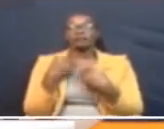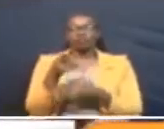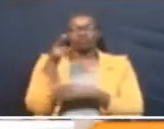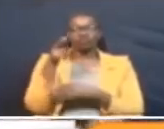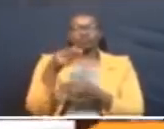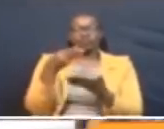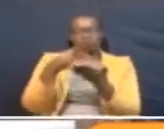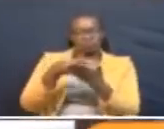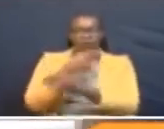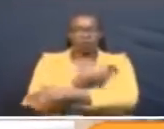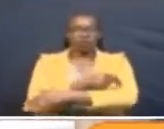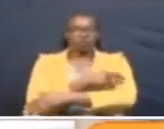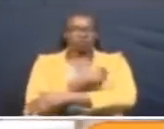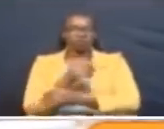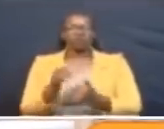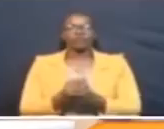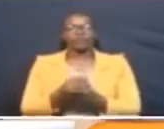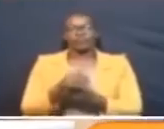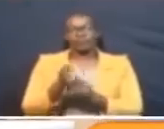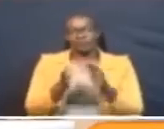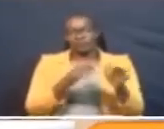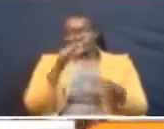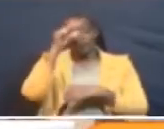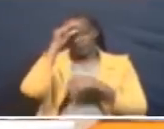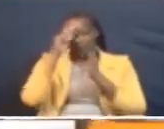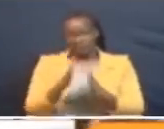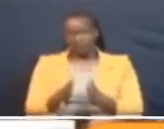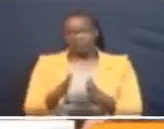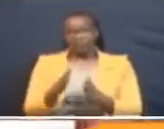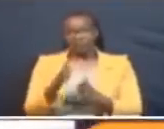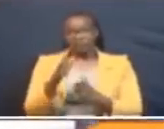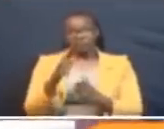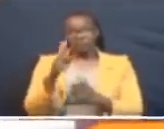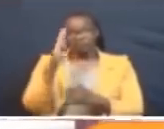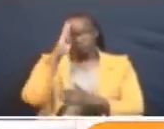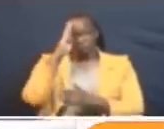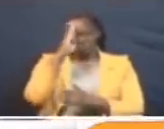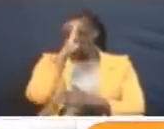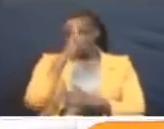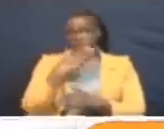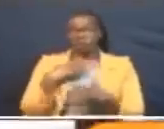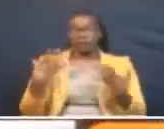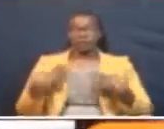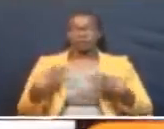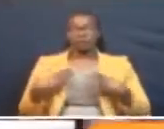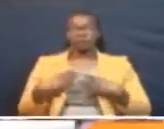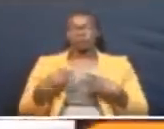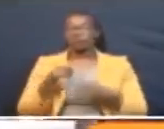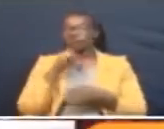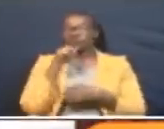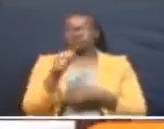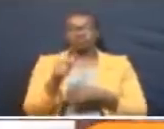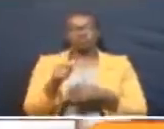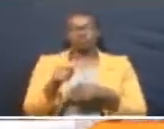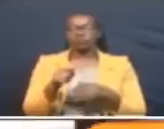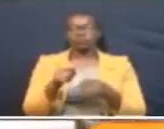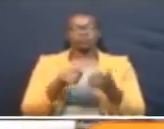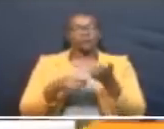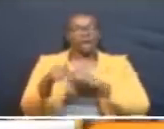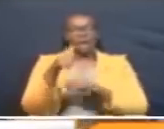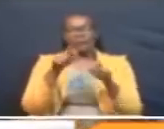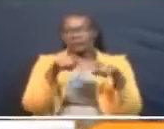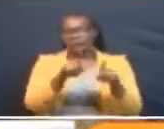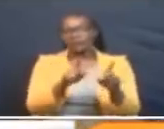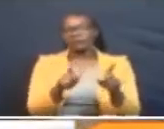hospitalini Tongaren. Gavana wa Bungoma Wycliffe Wangamati aliwataka wakaazi kujizuia kuchukua hatua mikononi mwao, akishtumu